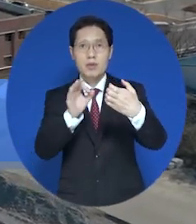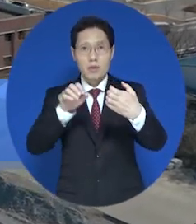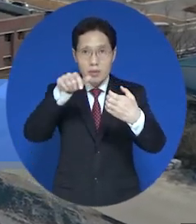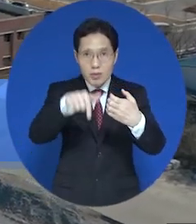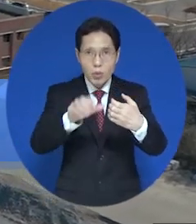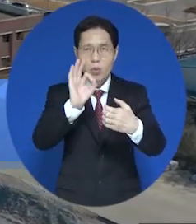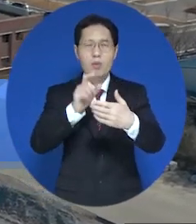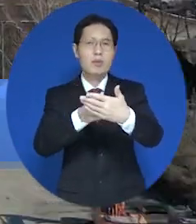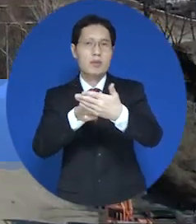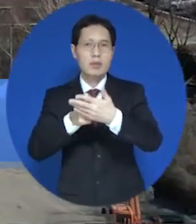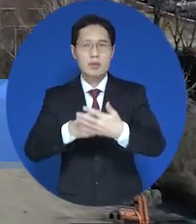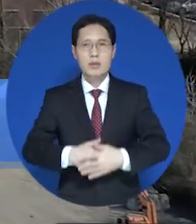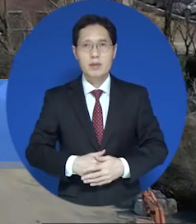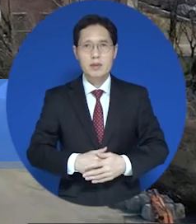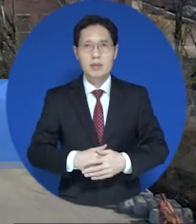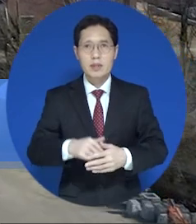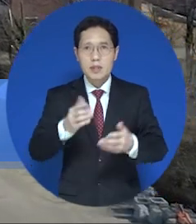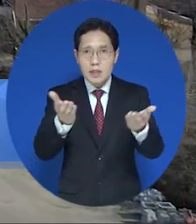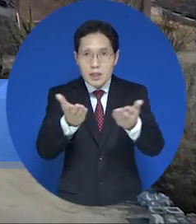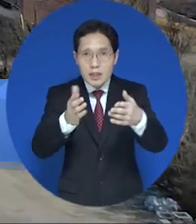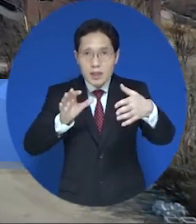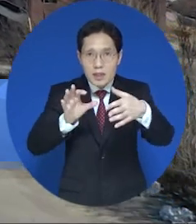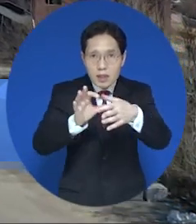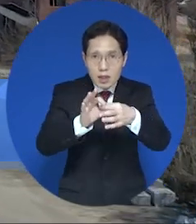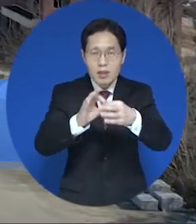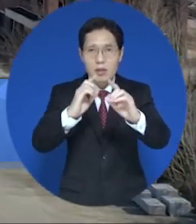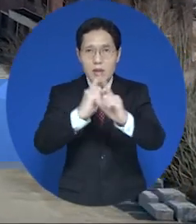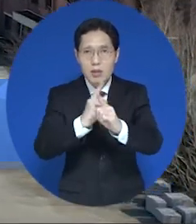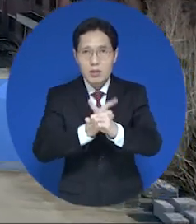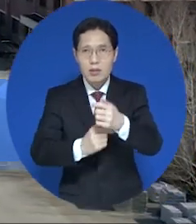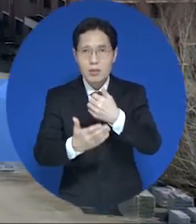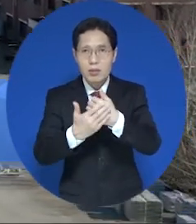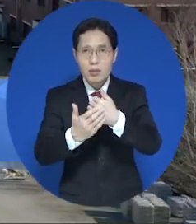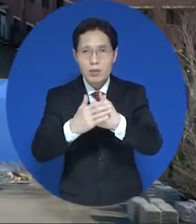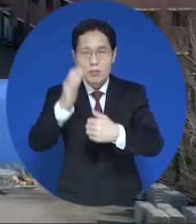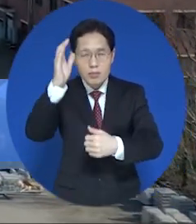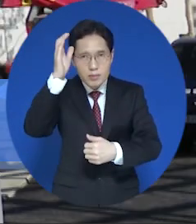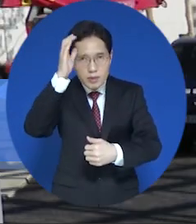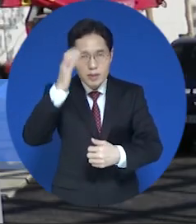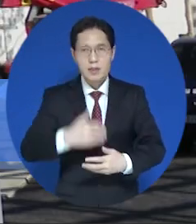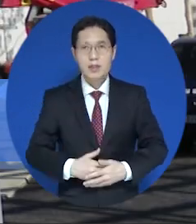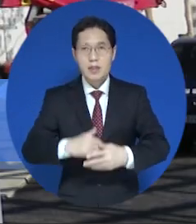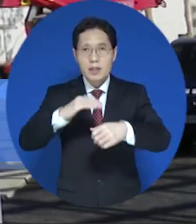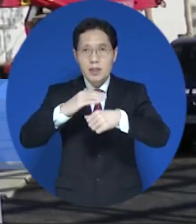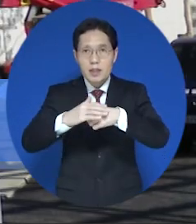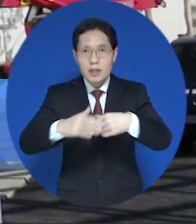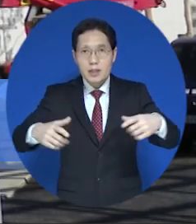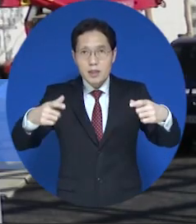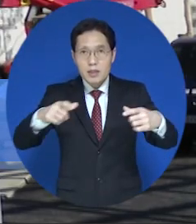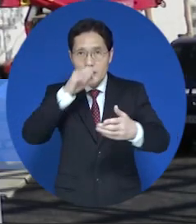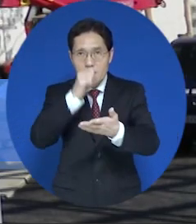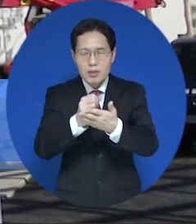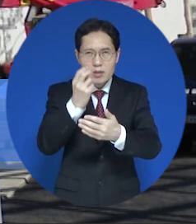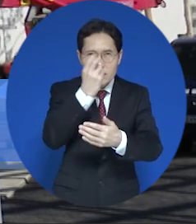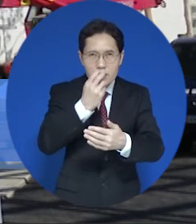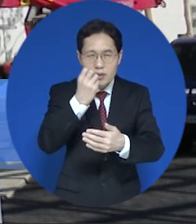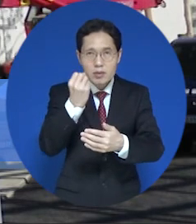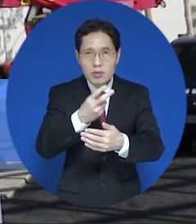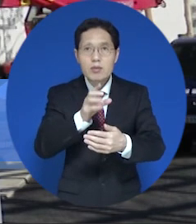정도가 절감되는 등 사업 수지 개선 효과가 있을 것으로 예상됩니다. 대구시는 이번 타당성